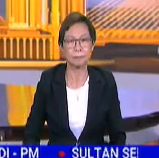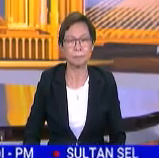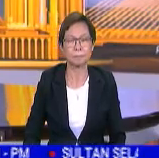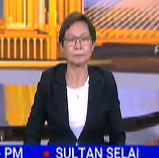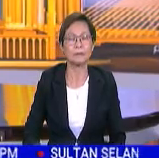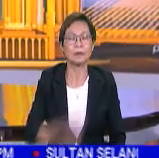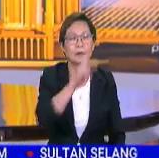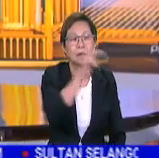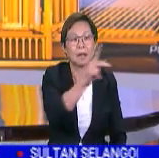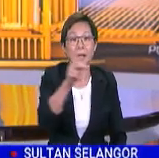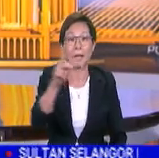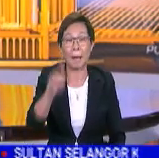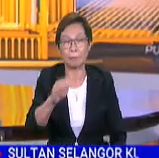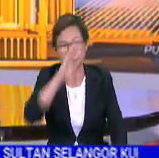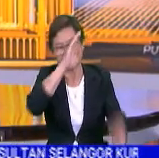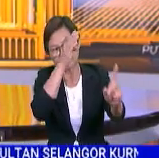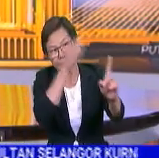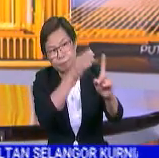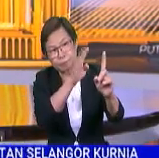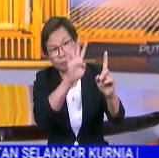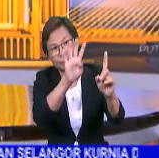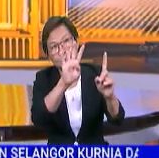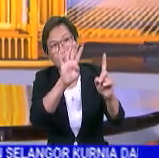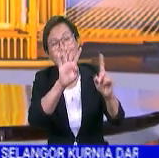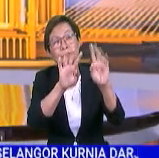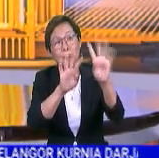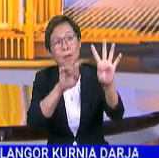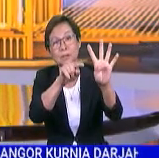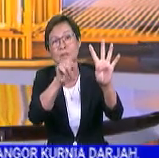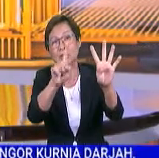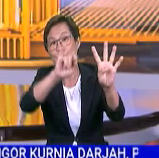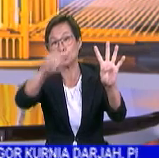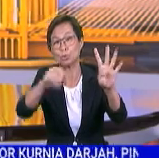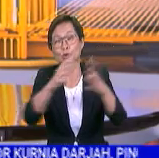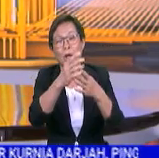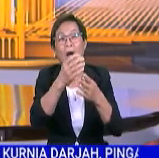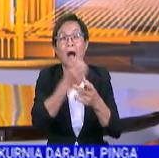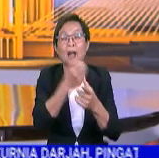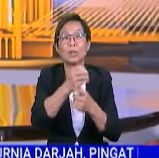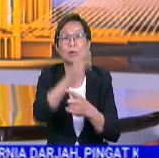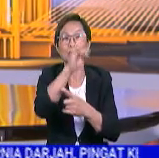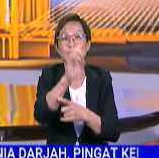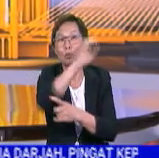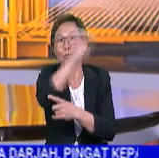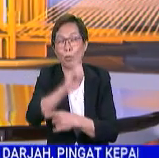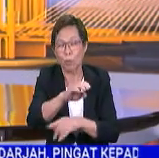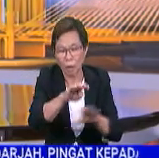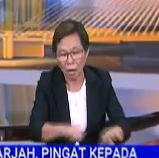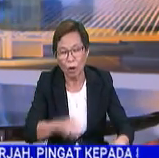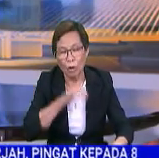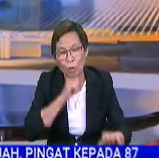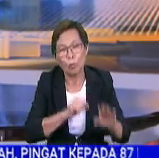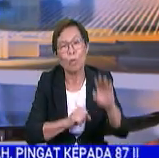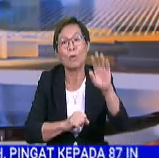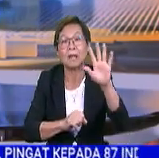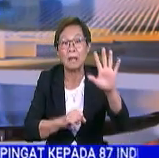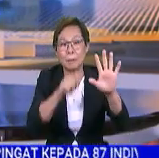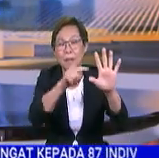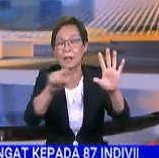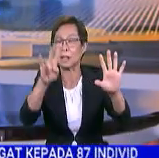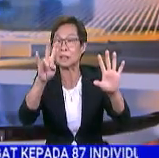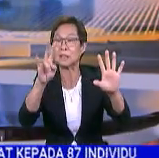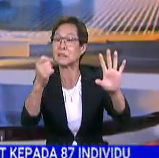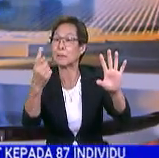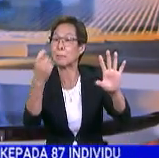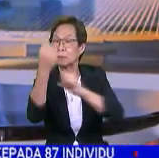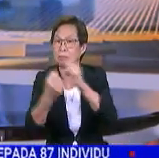Kementerian Kesihatan menyasarkan sebanyak 4.1 juta atau 70% kanak-kanak berusia 5 hingga 11 tahun diberi suntikan